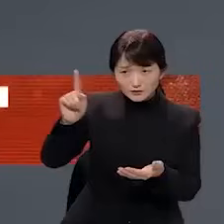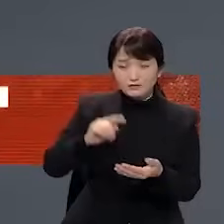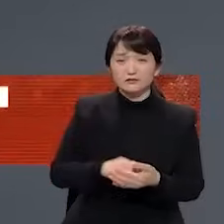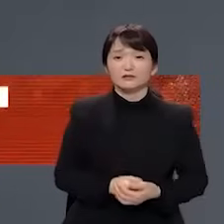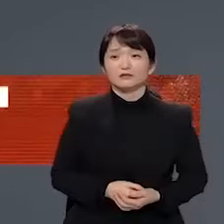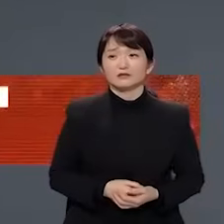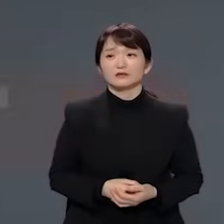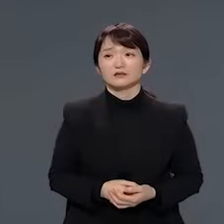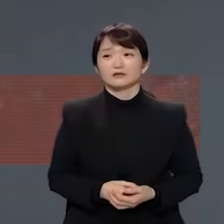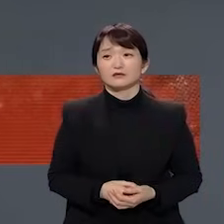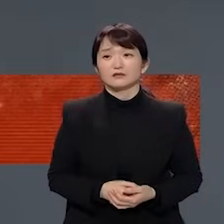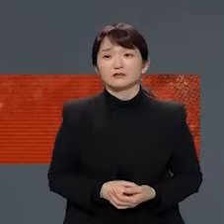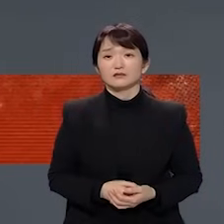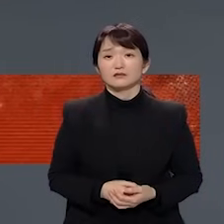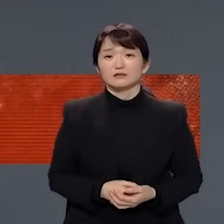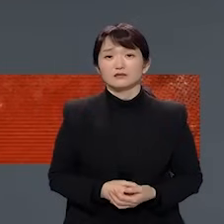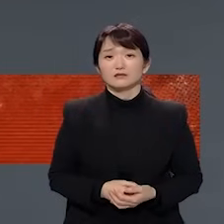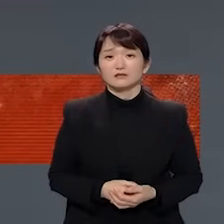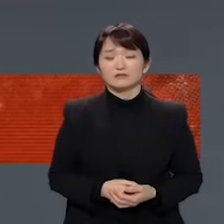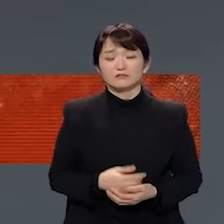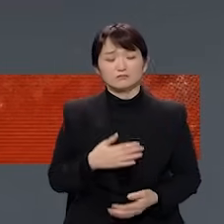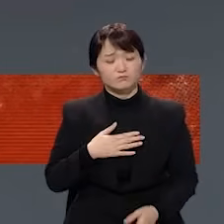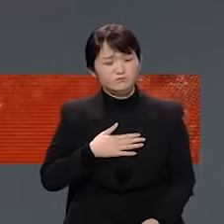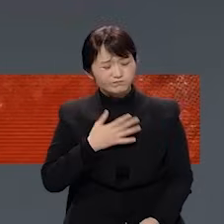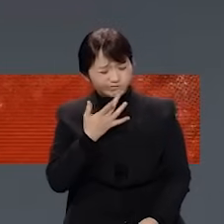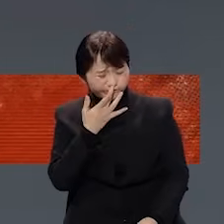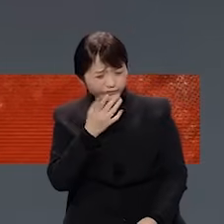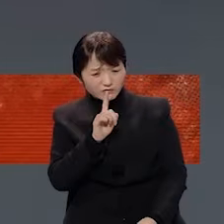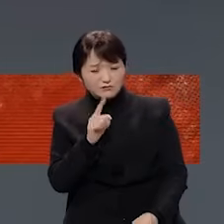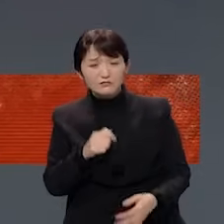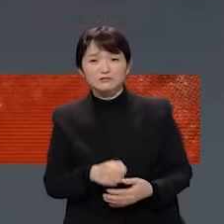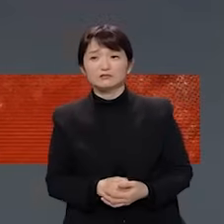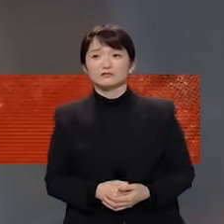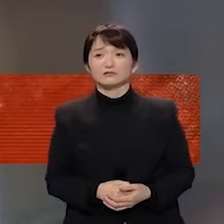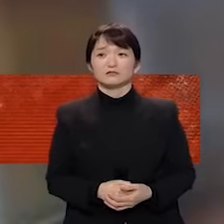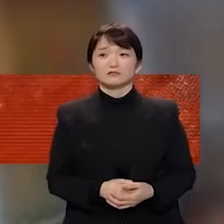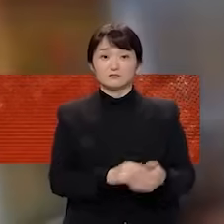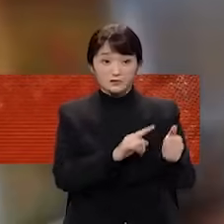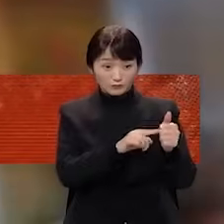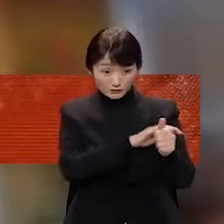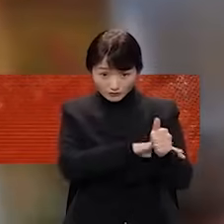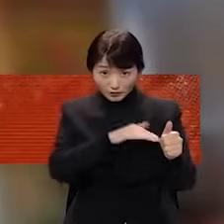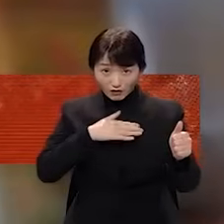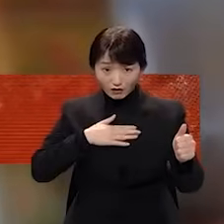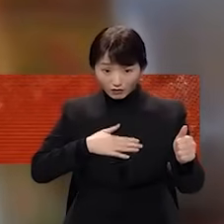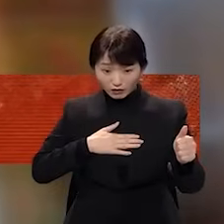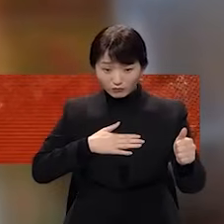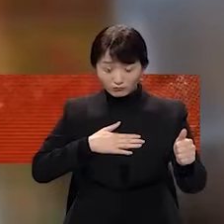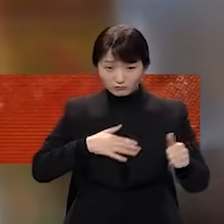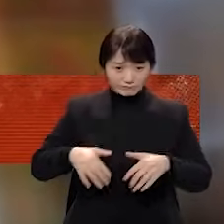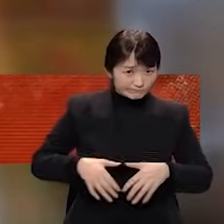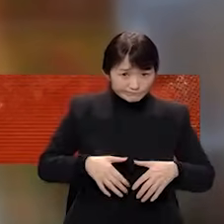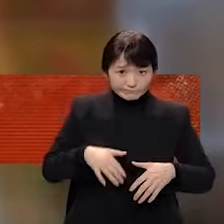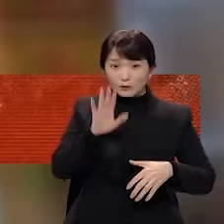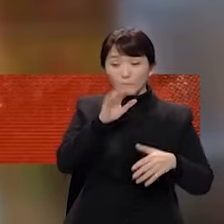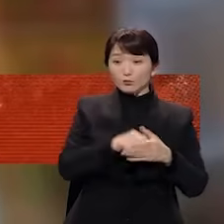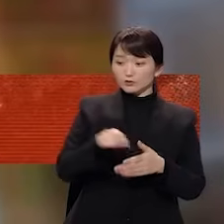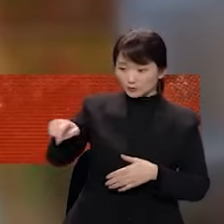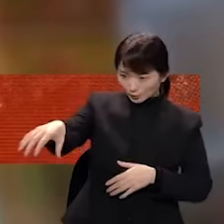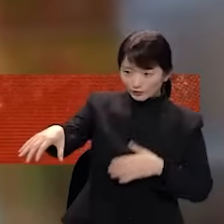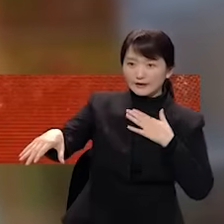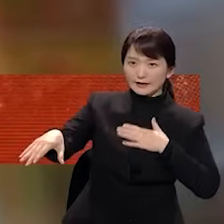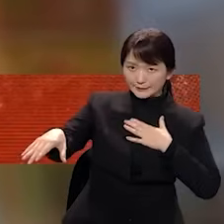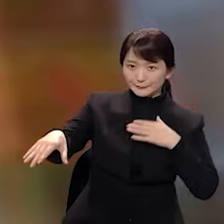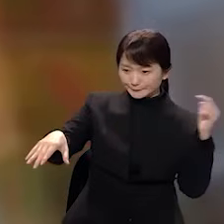보면 저는 이해가 안 가는 게요 잘 알고 있었어요 한 번도 망설임도 없이 바로 그 돼지 조금 통으로 갔습니다 일부러 저기를 노리고